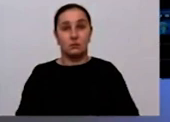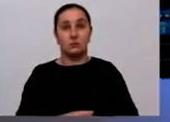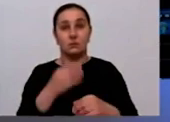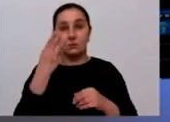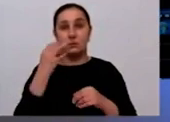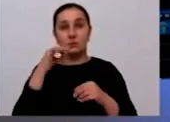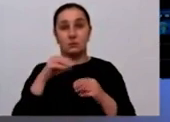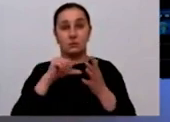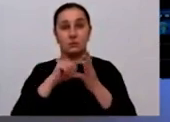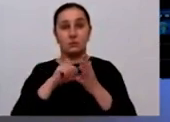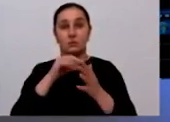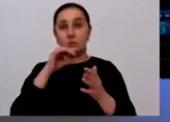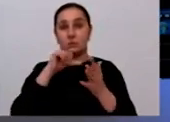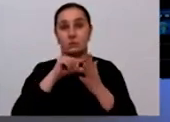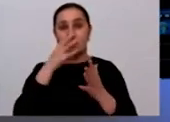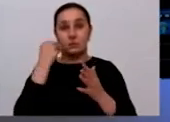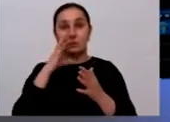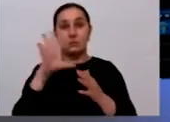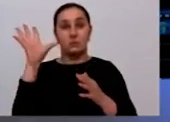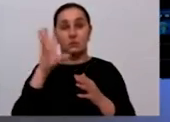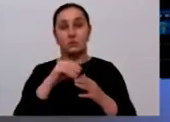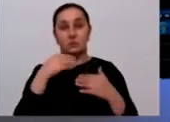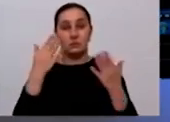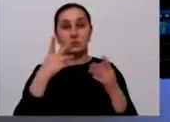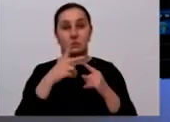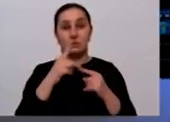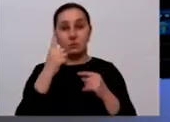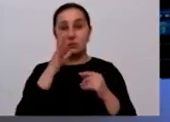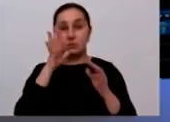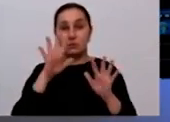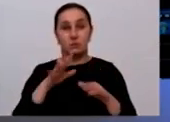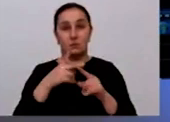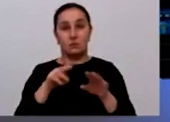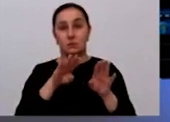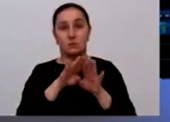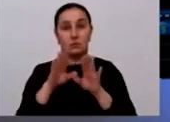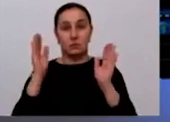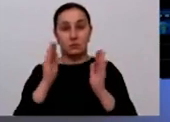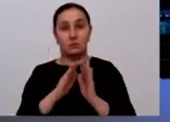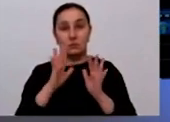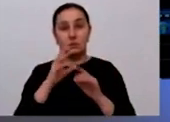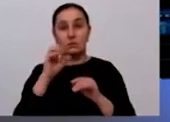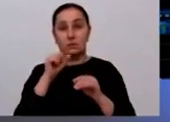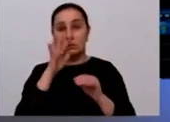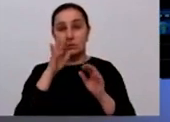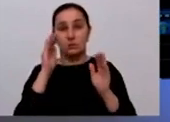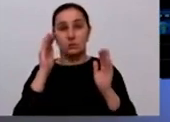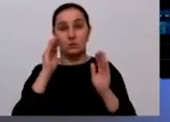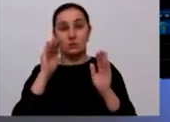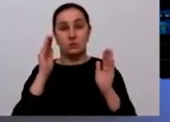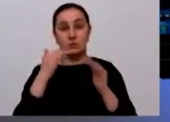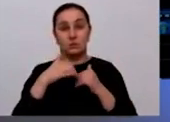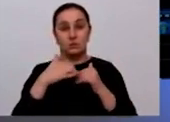Demak, shift tugmasini bosishni unutmang. Barcha taraflari bir vaqtning o'zida baravar kichrayadi va o'rtaroqqa surib